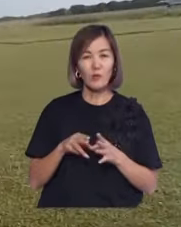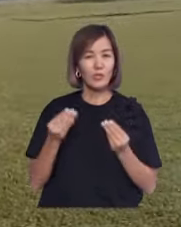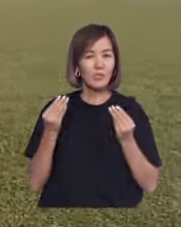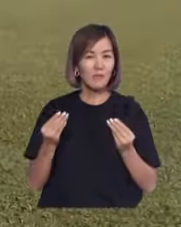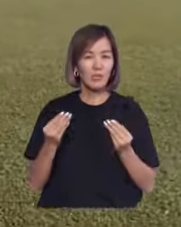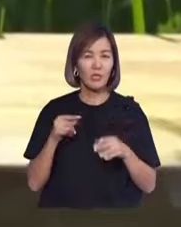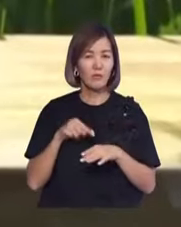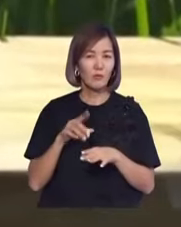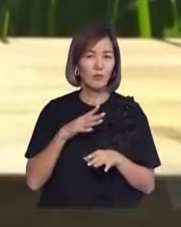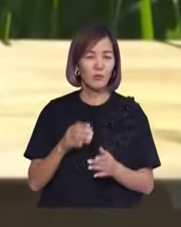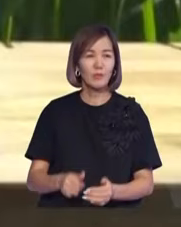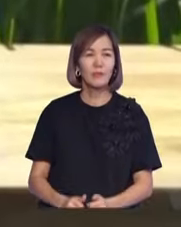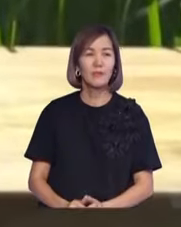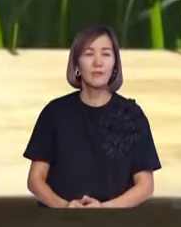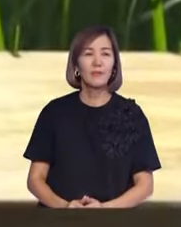замечательным.